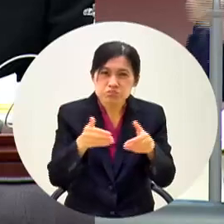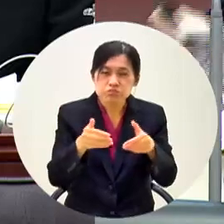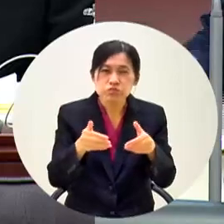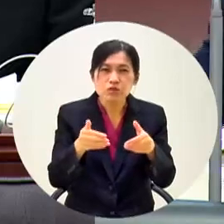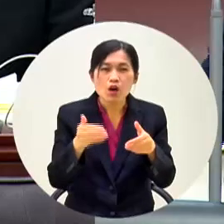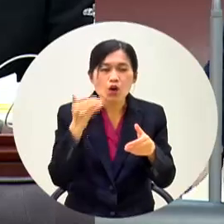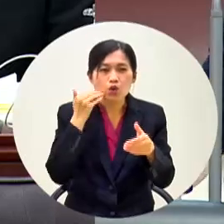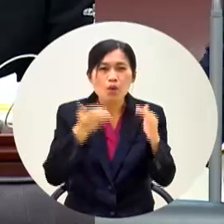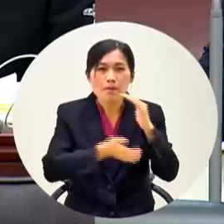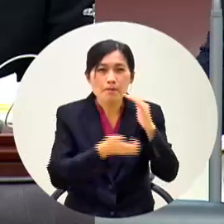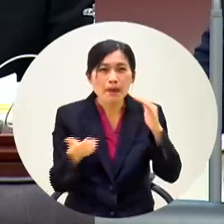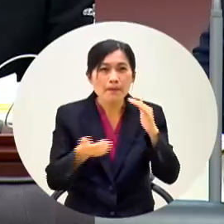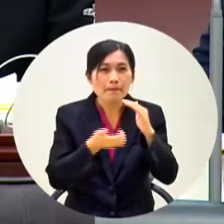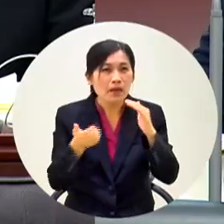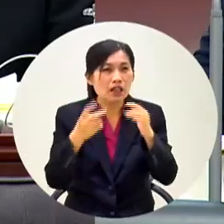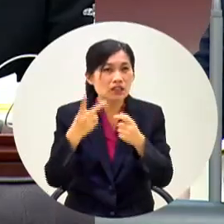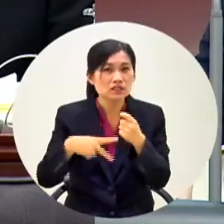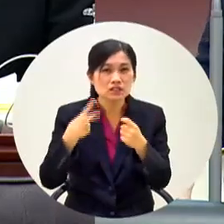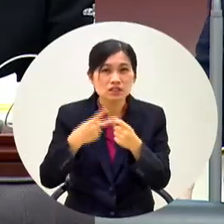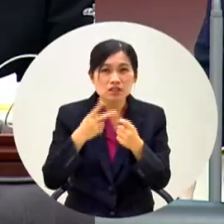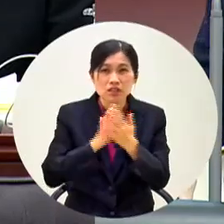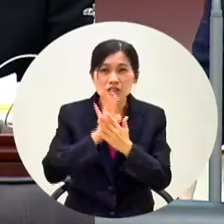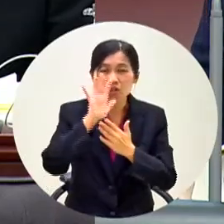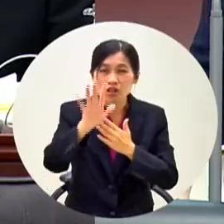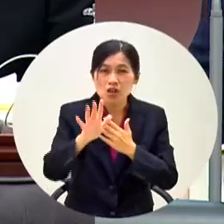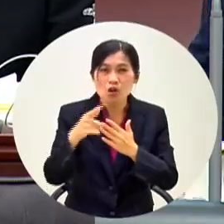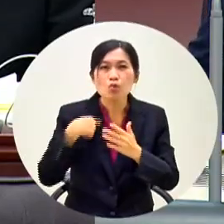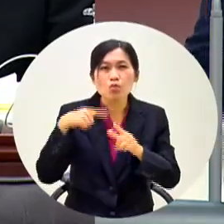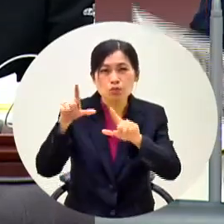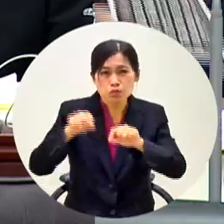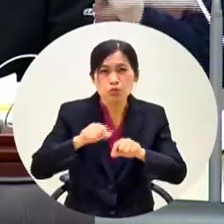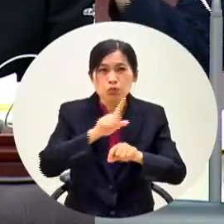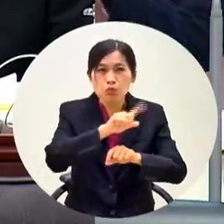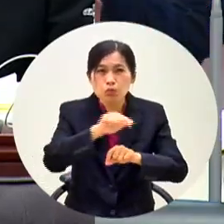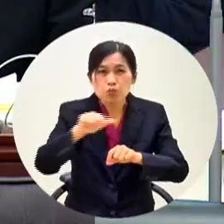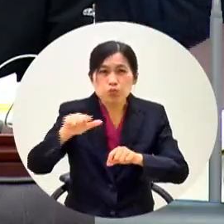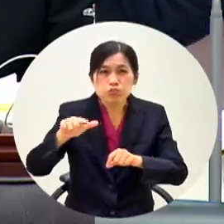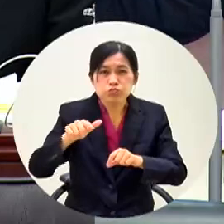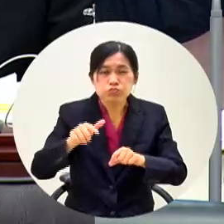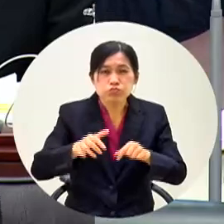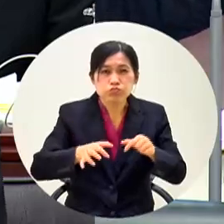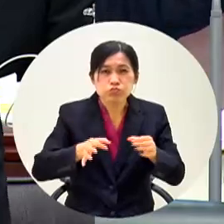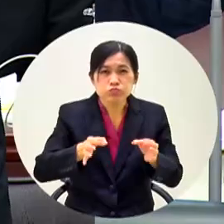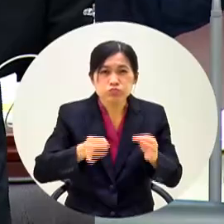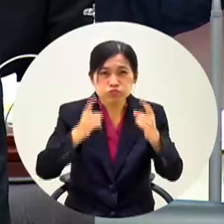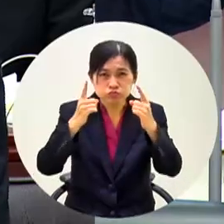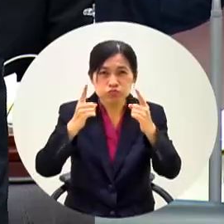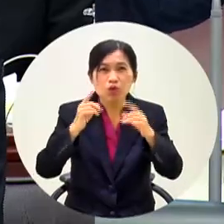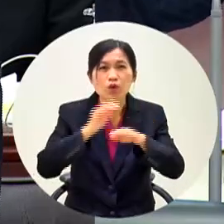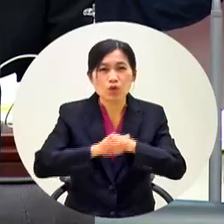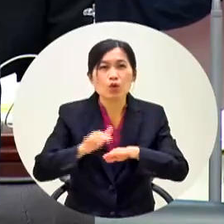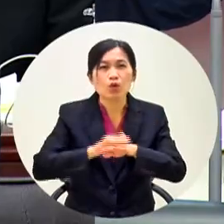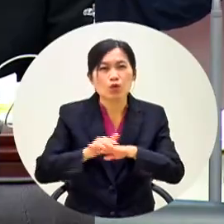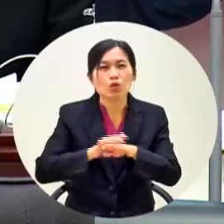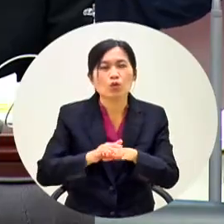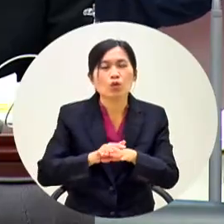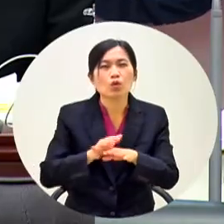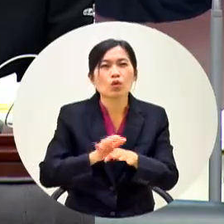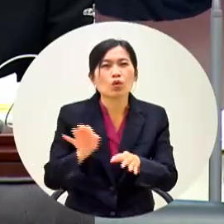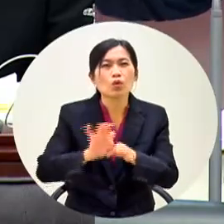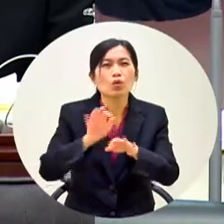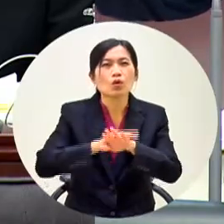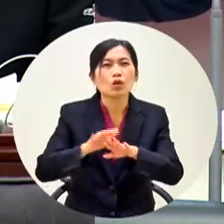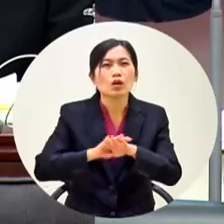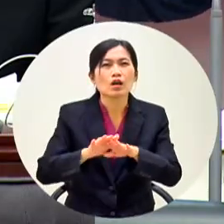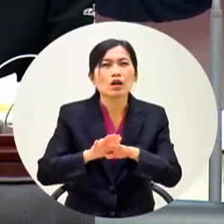譬如说两年后，那我们也根据物条来调整。 是好， okay。 所以还是一样重申刚刚所讲的，不因为迁村而